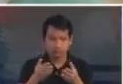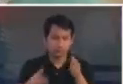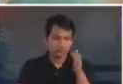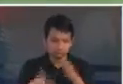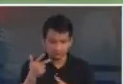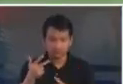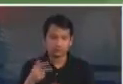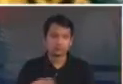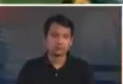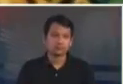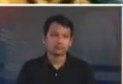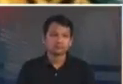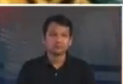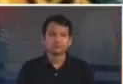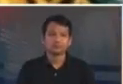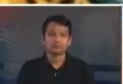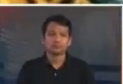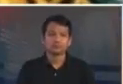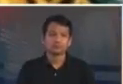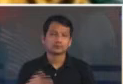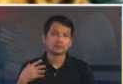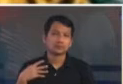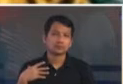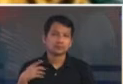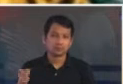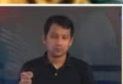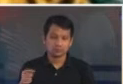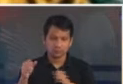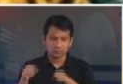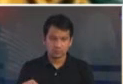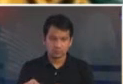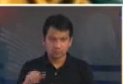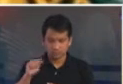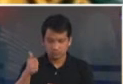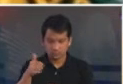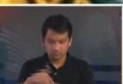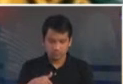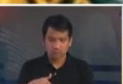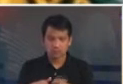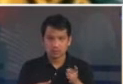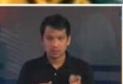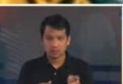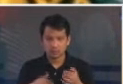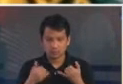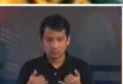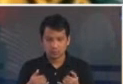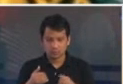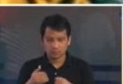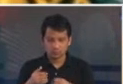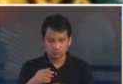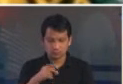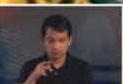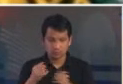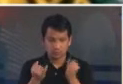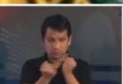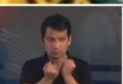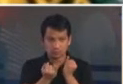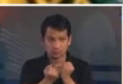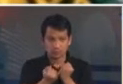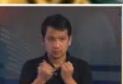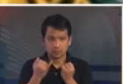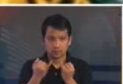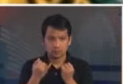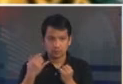pagkakataon. Namantayin mo naman, kung ginawan 10,000, tapos ang PhilHealth ay 3,500 lang,